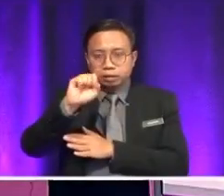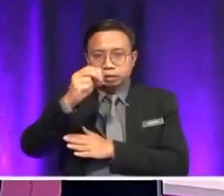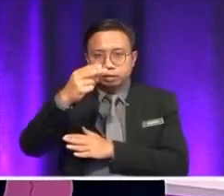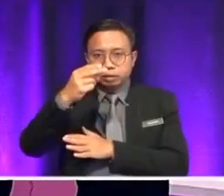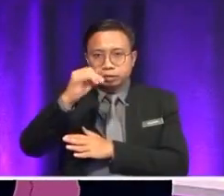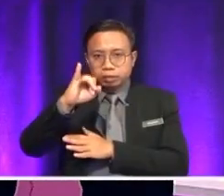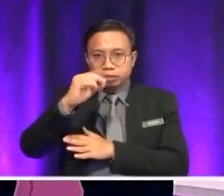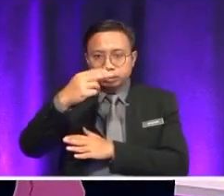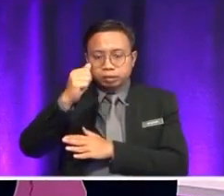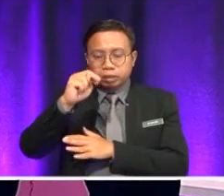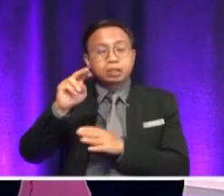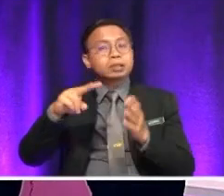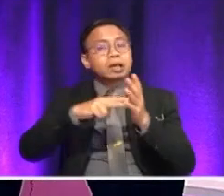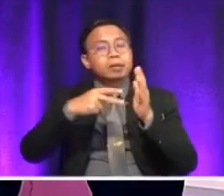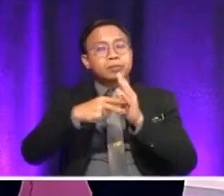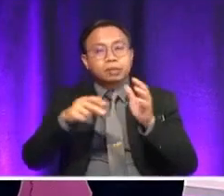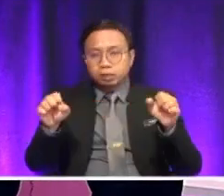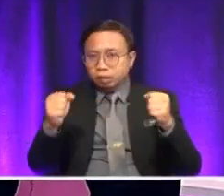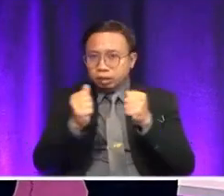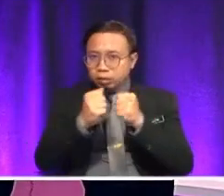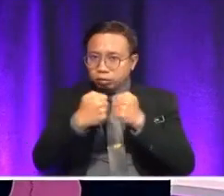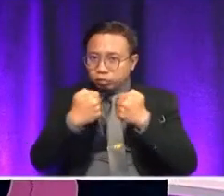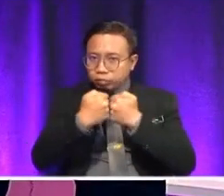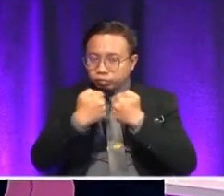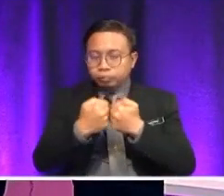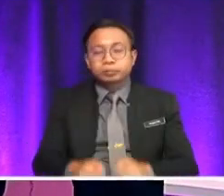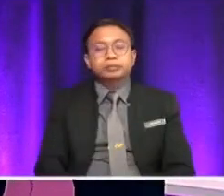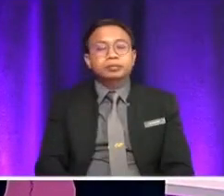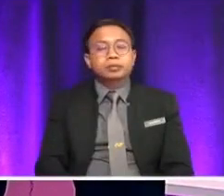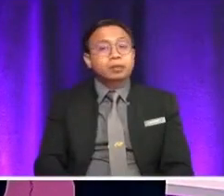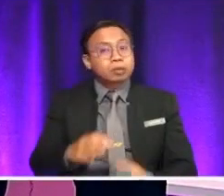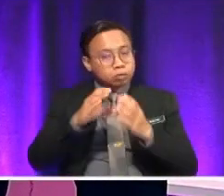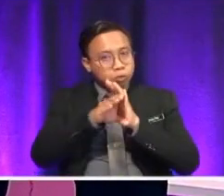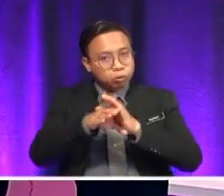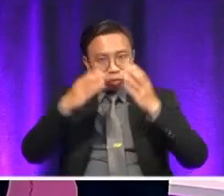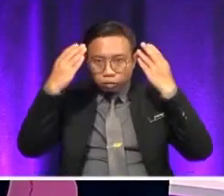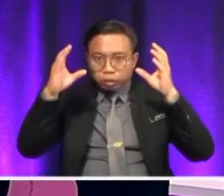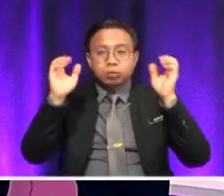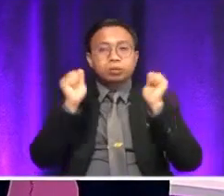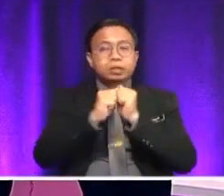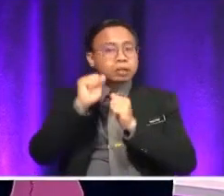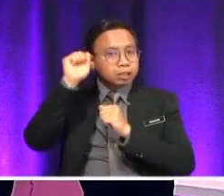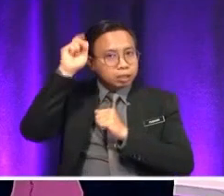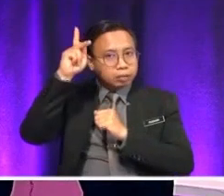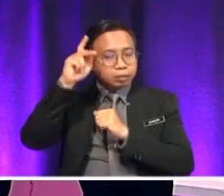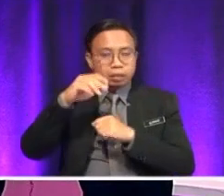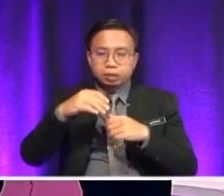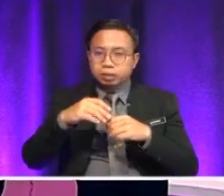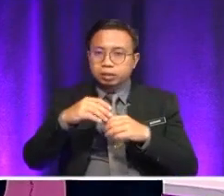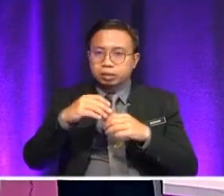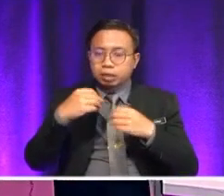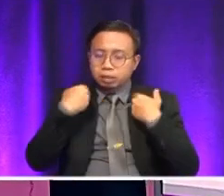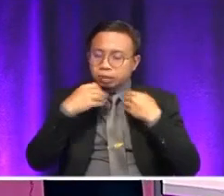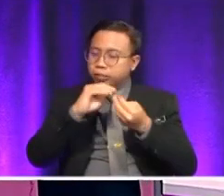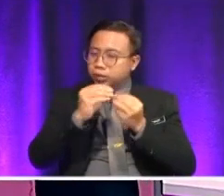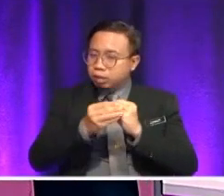atau pertikaian. Contohnya macam saya dengan Akmal. Okey, ada masalah. Okey, saya kata A. Amar kata